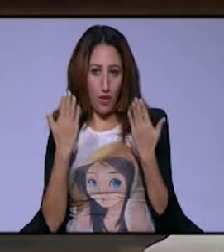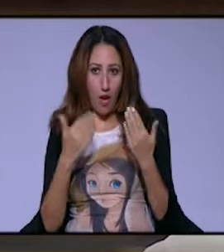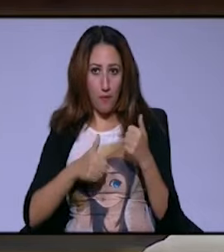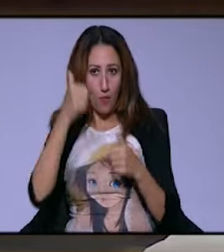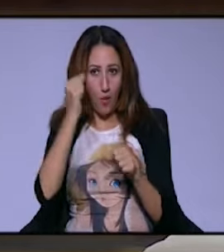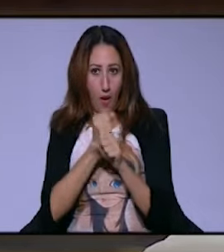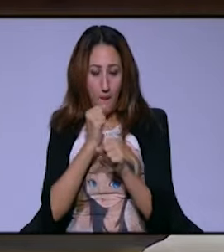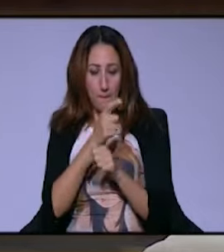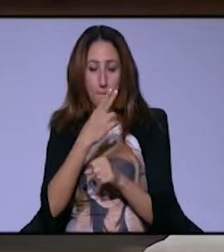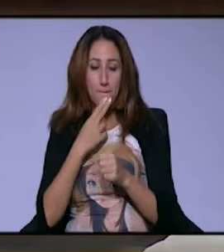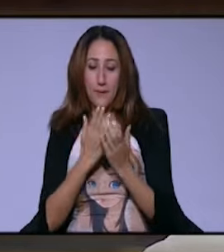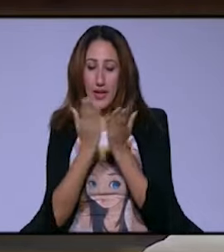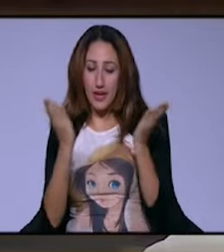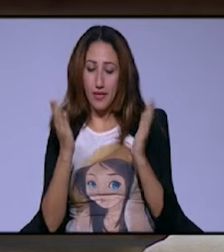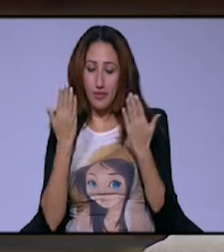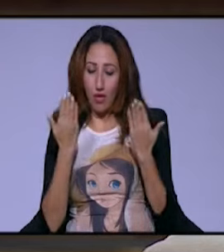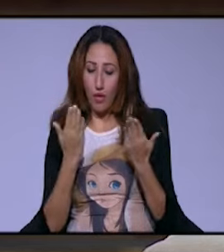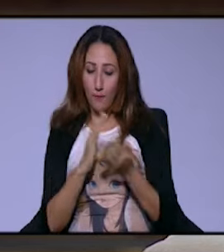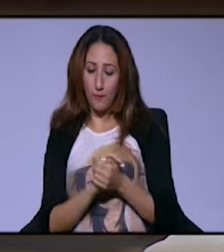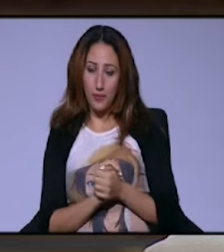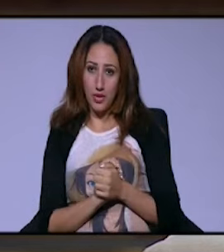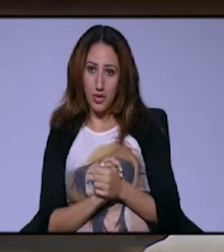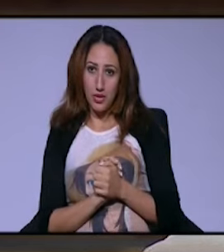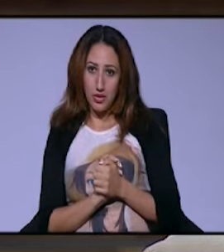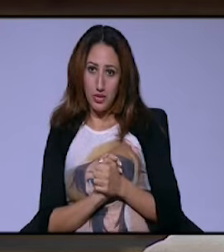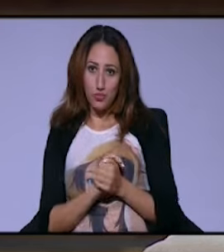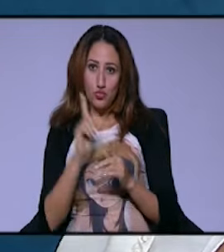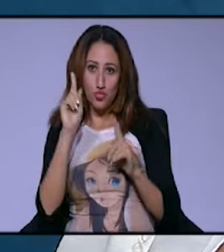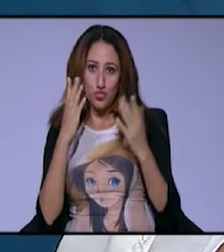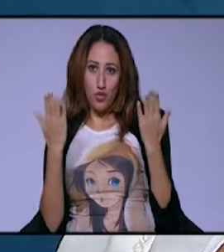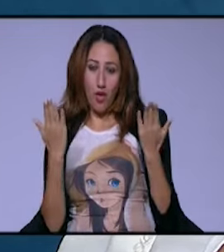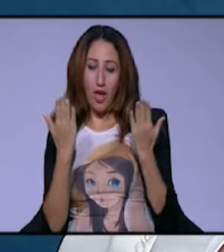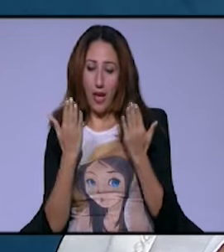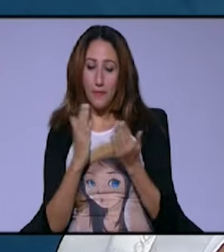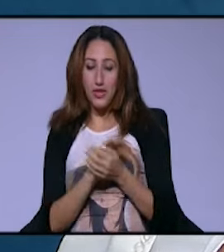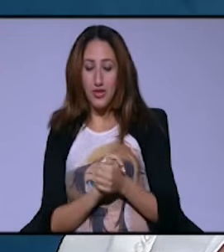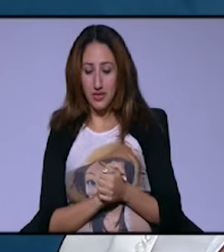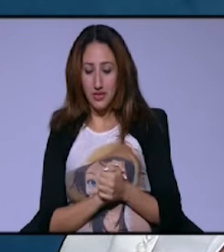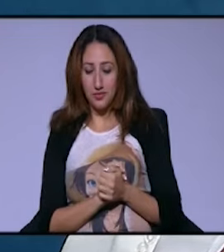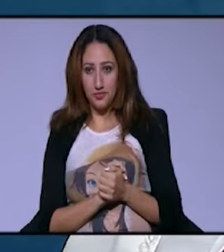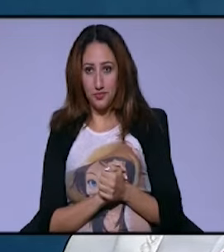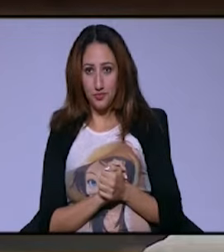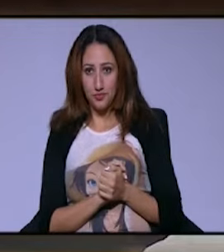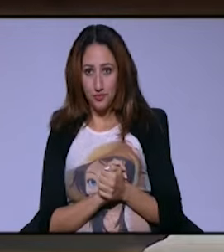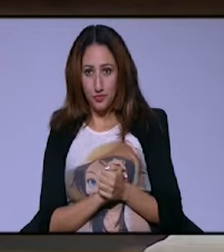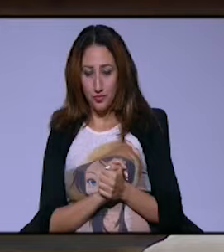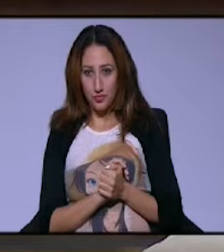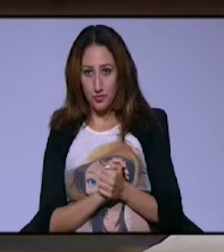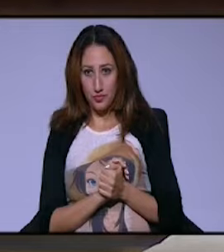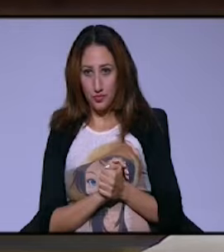الأعمال الخيرية اللي بتعمليها، ربنا يتقبل في ميزان حسناتك وحسناتك إن شاء الله. آمين يا رب، آمين يا رب، آمين يا رب. ونعم الابن